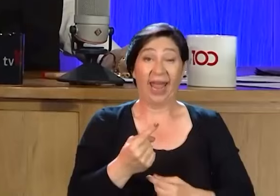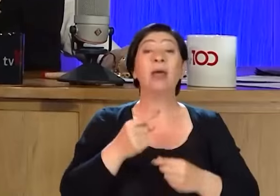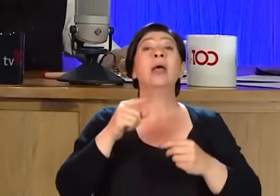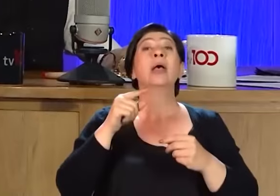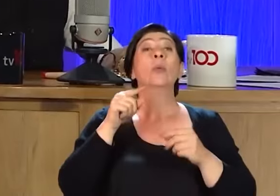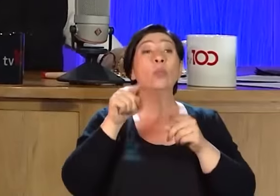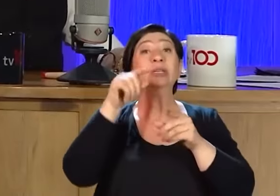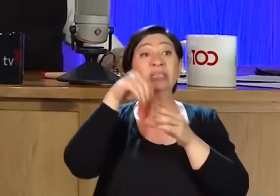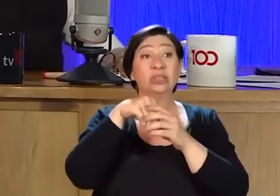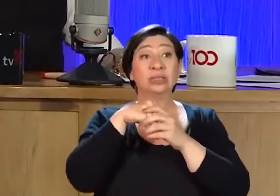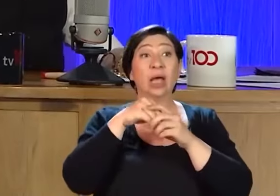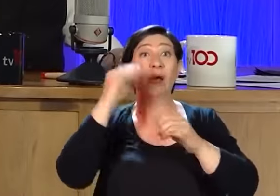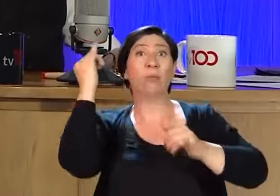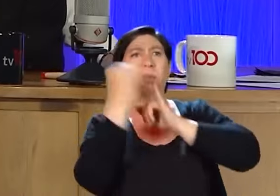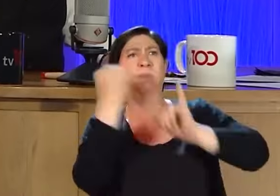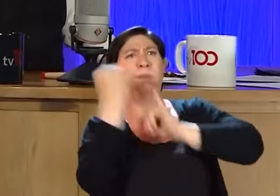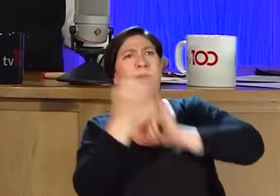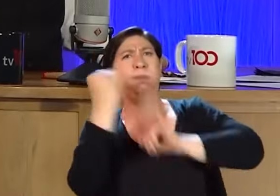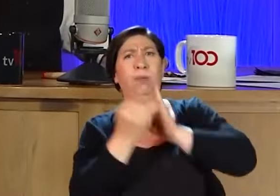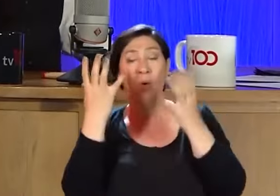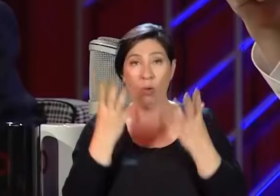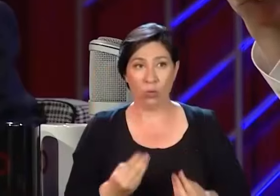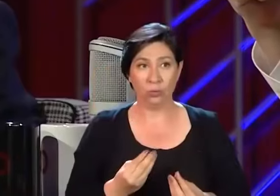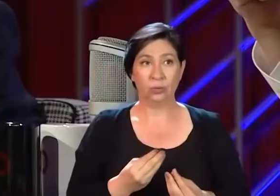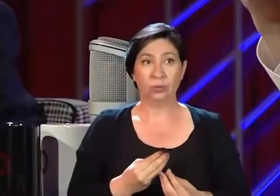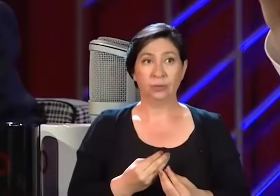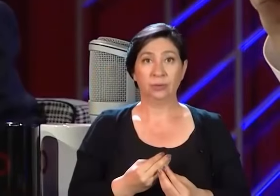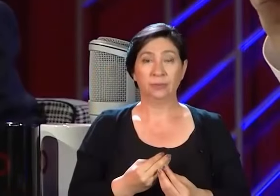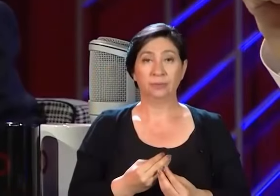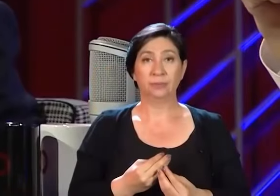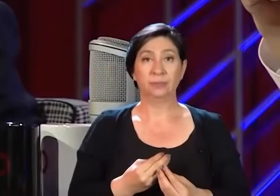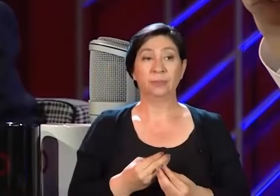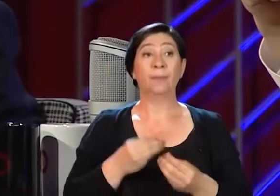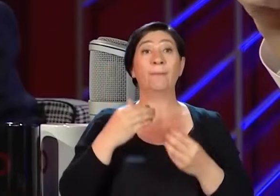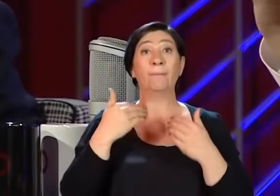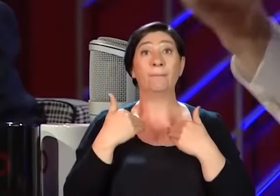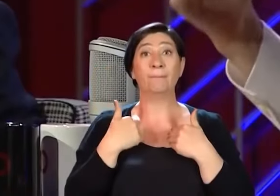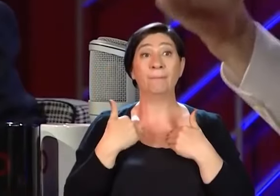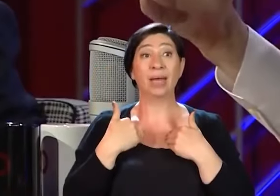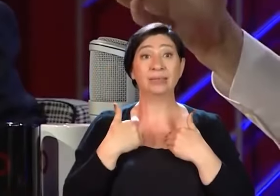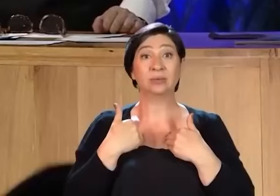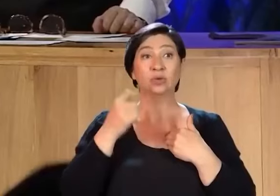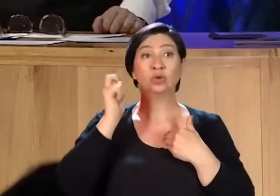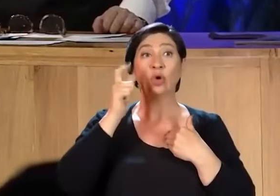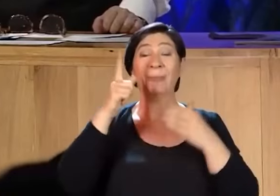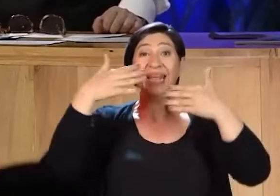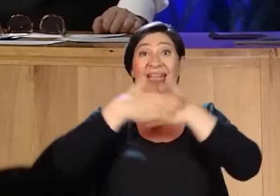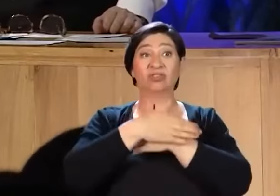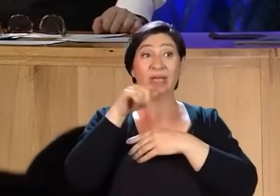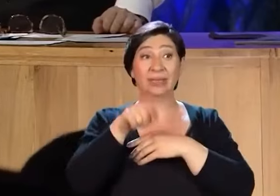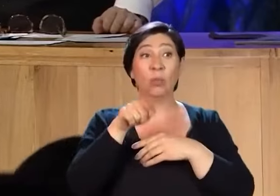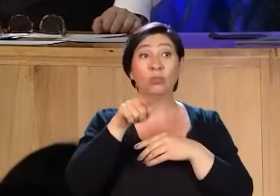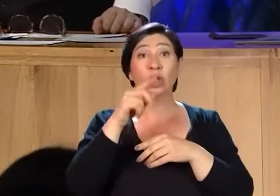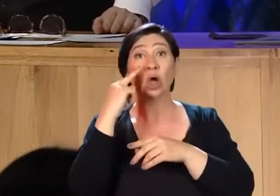de linçe de uğradılar. Linçe de uğradılar sanatçılar. Ve zor bir geceydi sizin için. Fakat